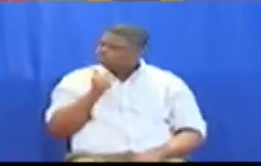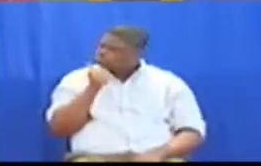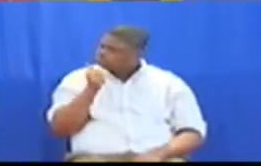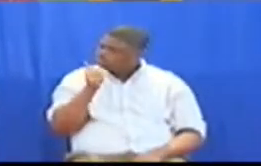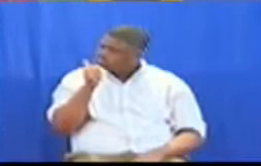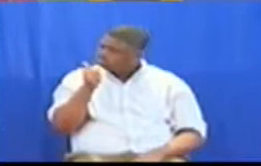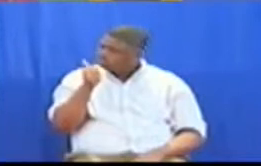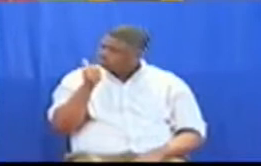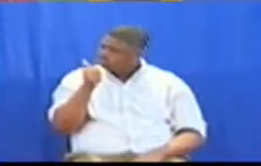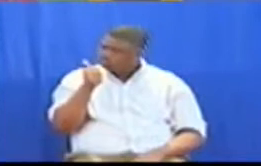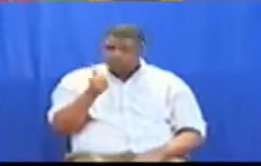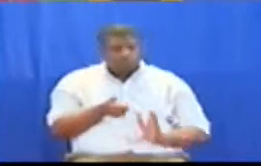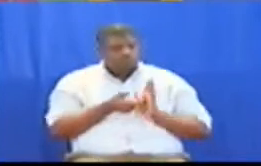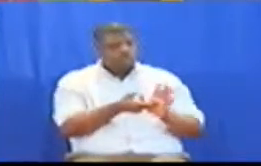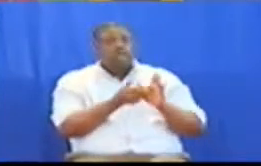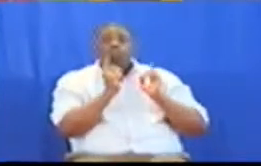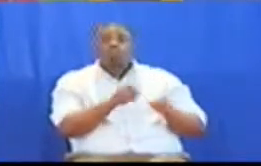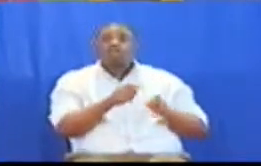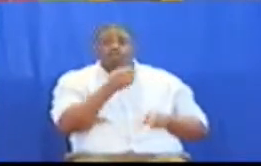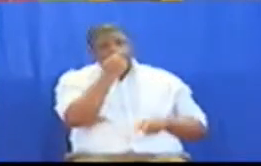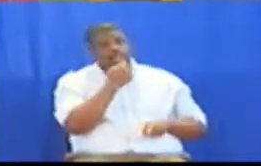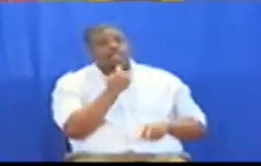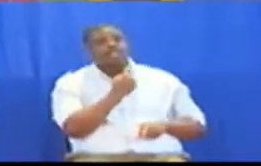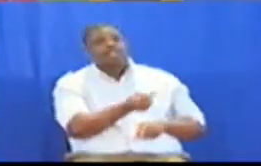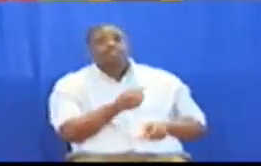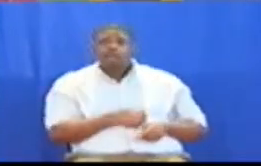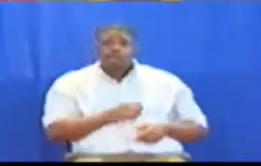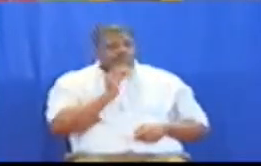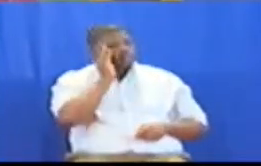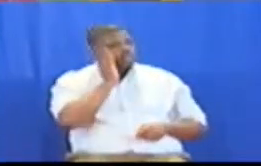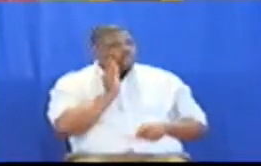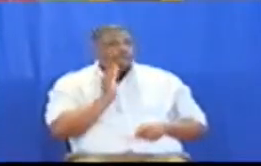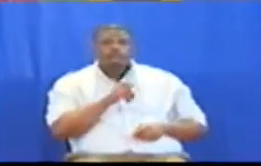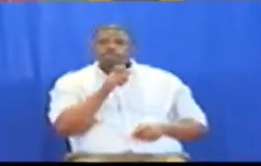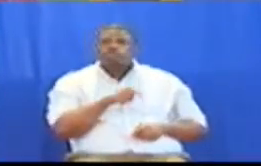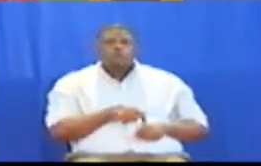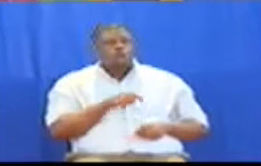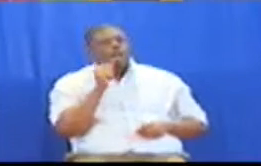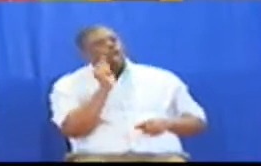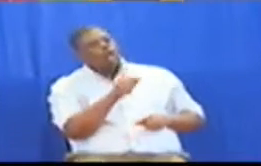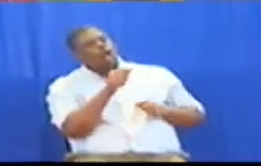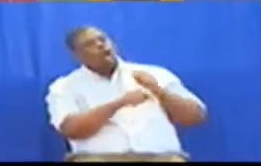kipindi kilionyesha Mwalimu Nyerere akisema yule kijana mposaji, ile kuzomewa